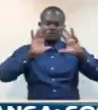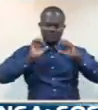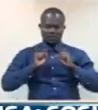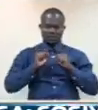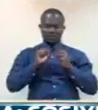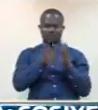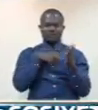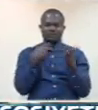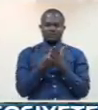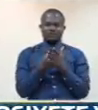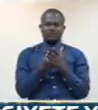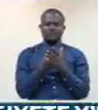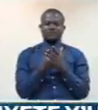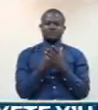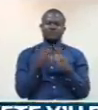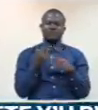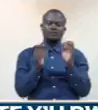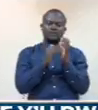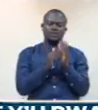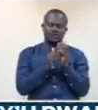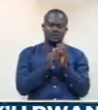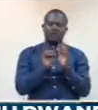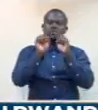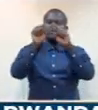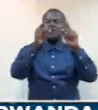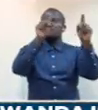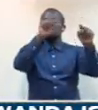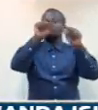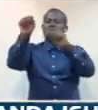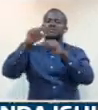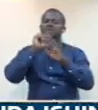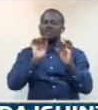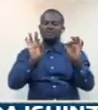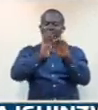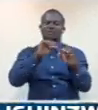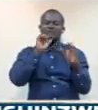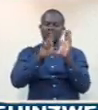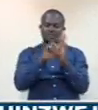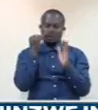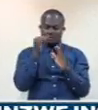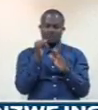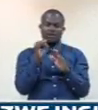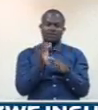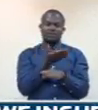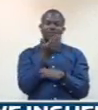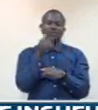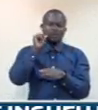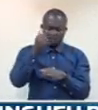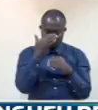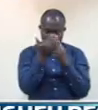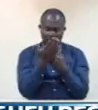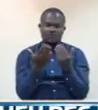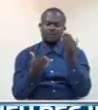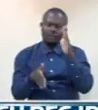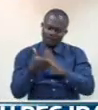bikatananira ikindi nasaba ariko no kujyaho hose si ngombwa ntabwo ari itegeko ngo nibaguma mu rugo ivuyeho ngo ejo mu cyakare